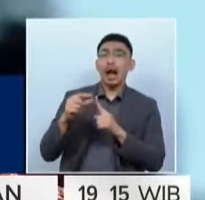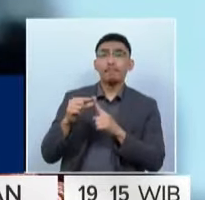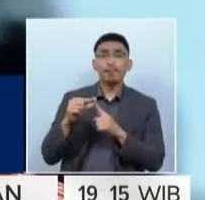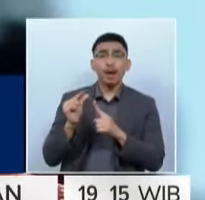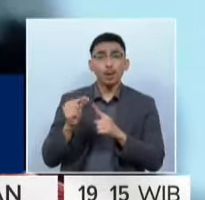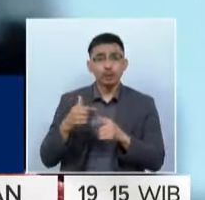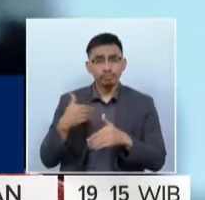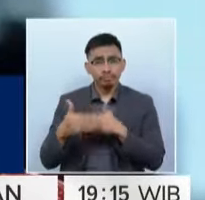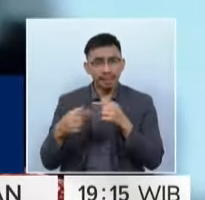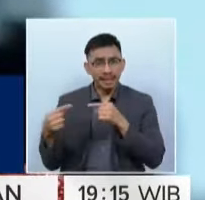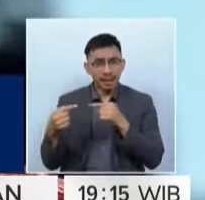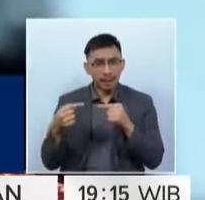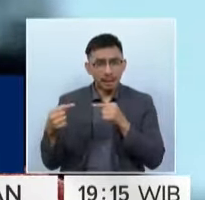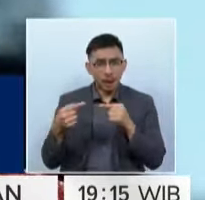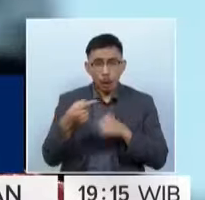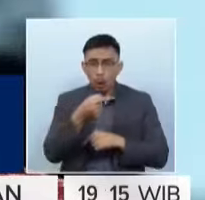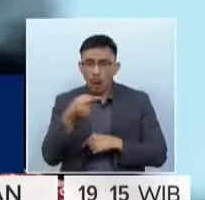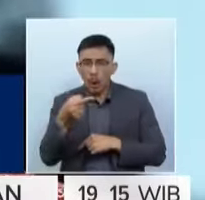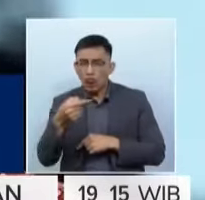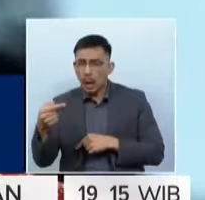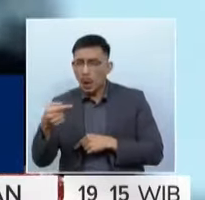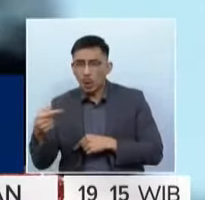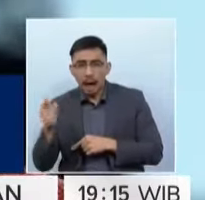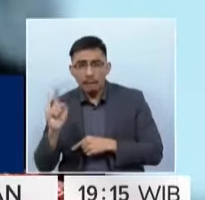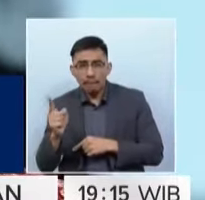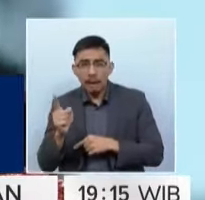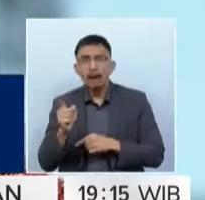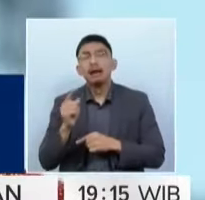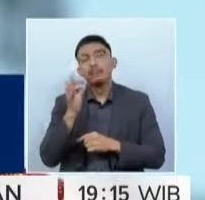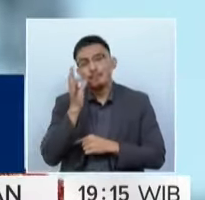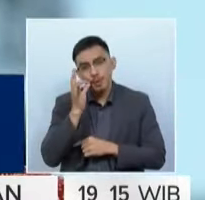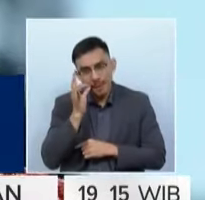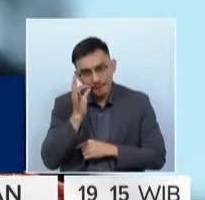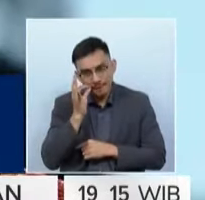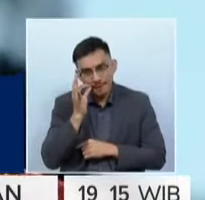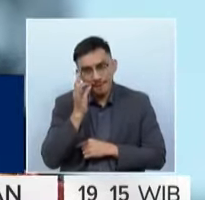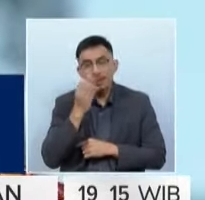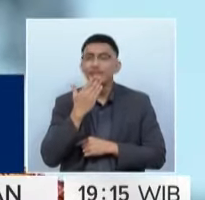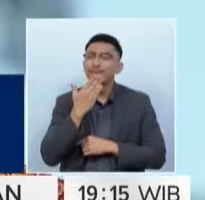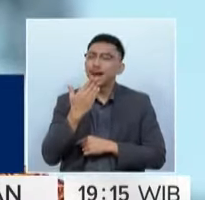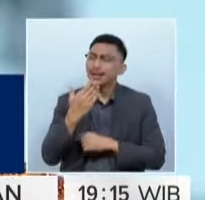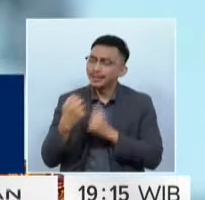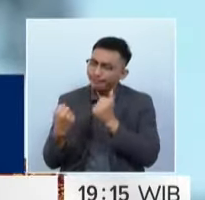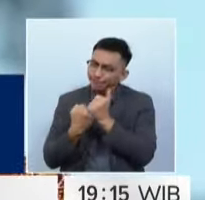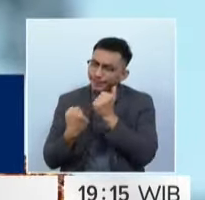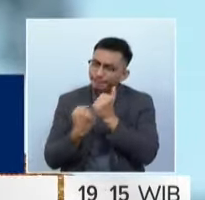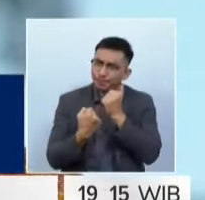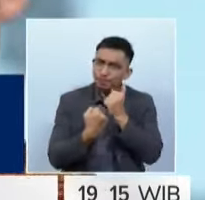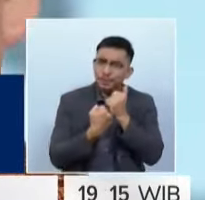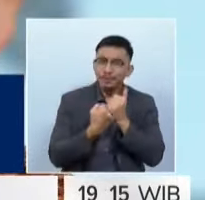mohon maaf terima kasih atas dukungan semua pihak asalamualaikum mullahi